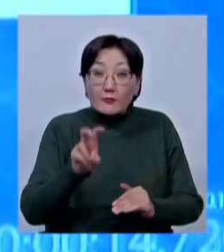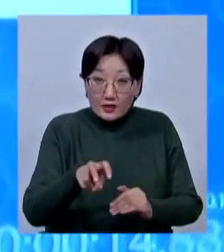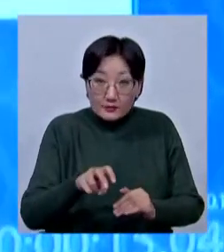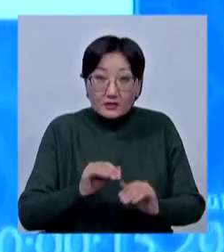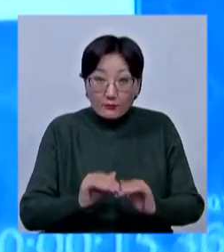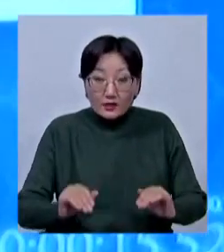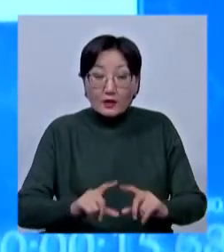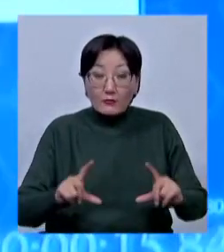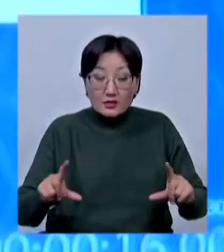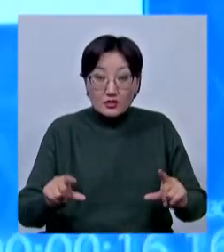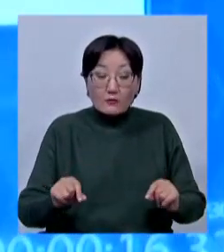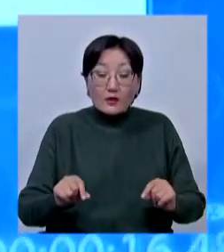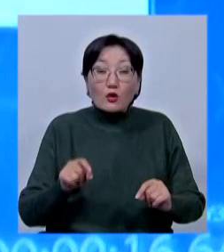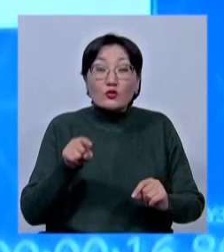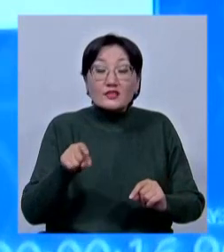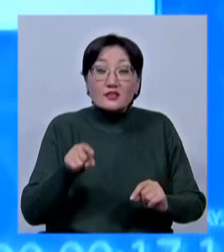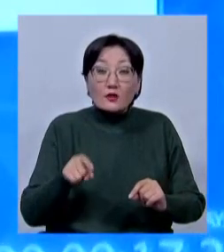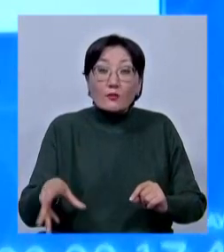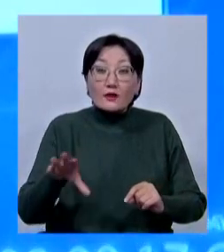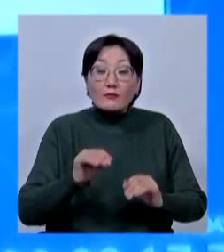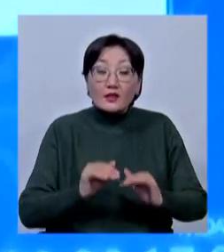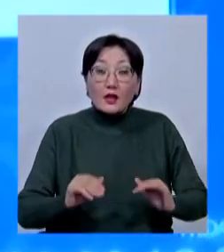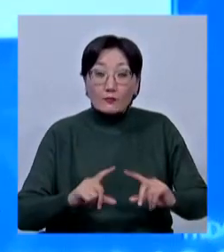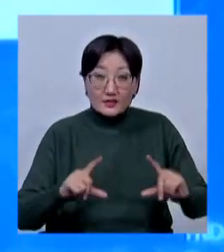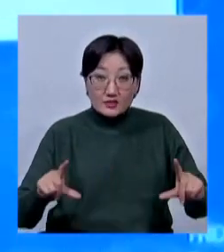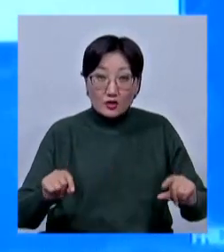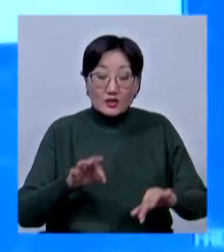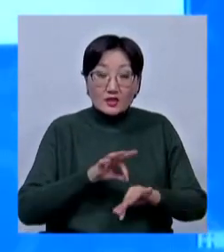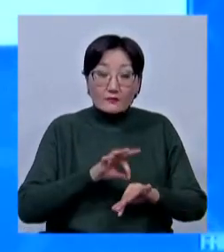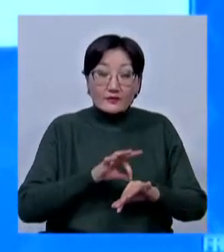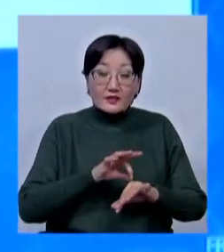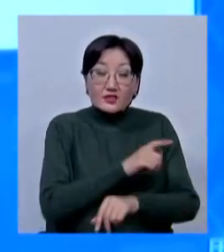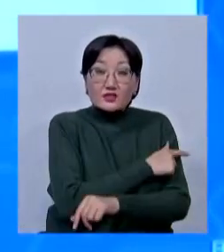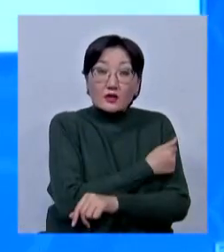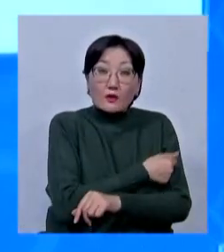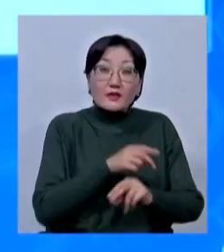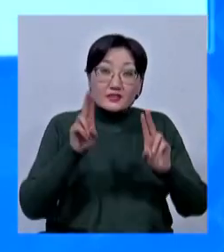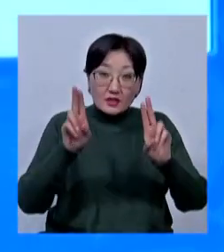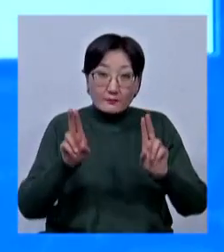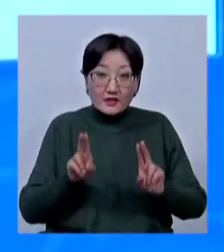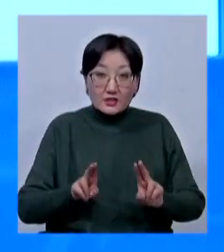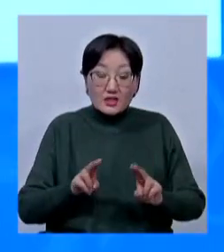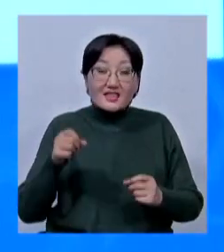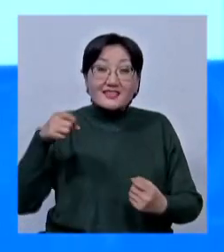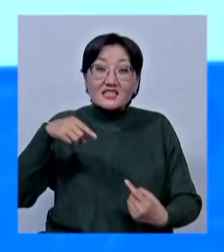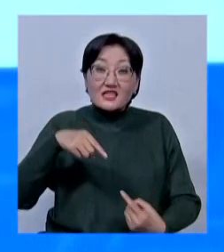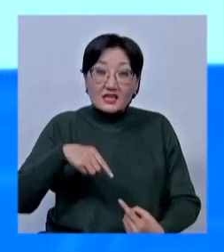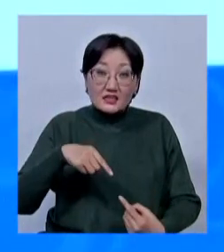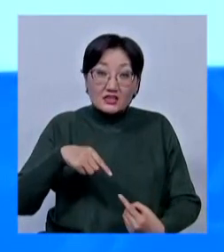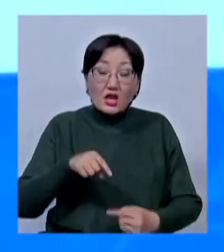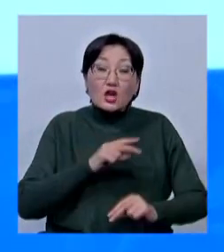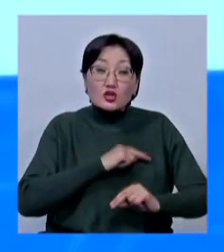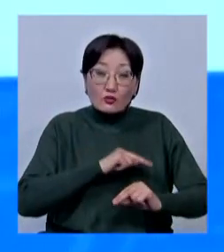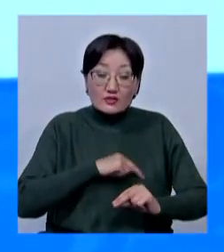балабақшаларға. Ол жерде барлық балабақшалар сол санитарлық талаптарға сәйкес